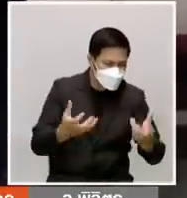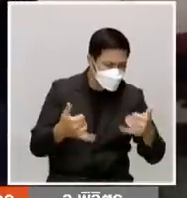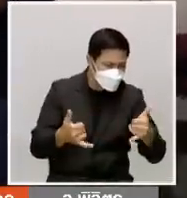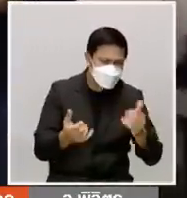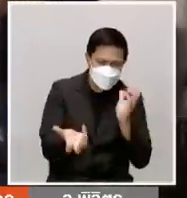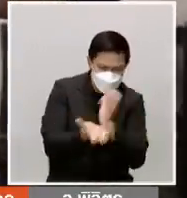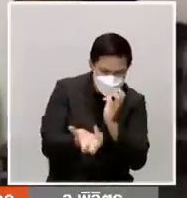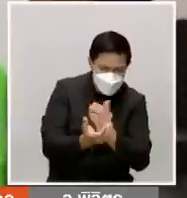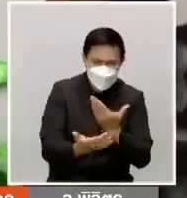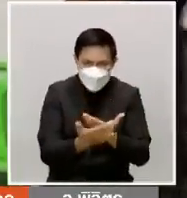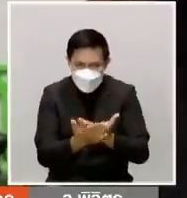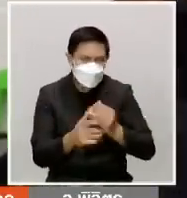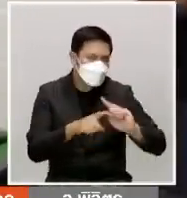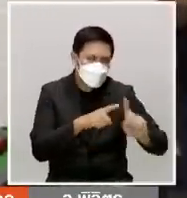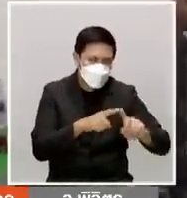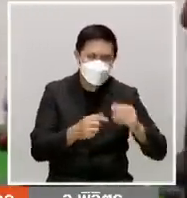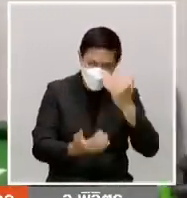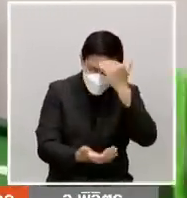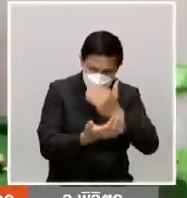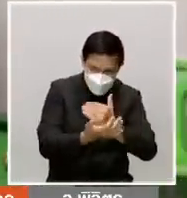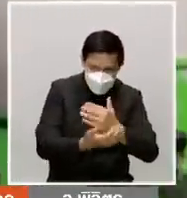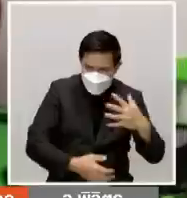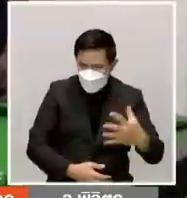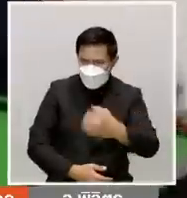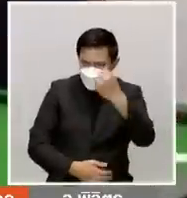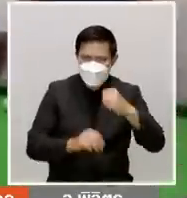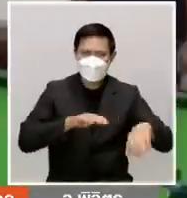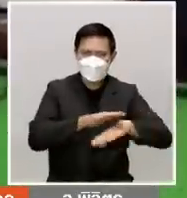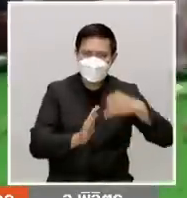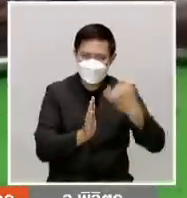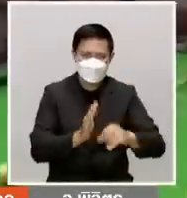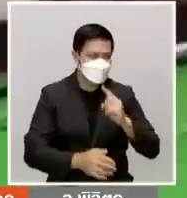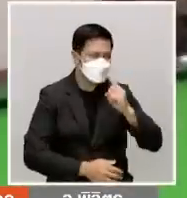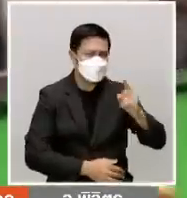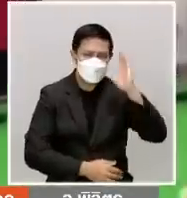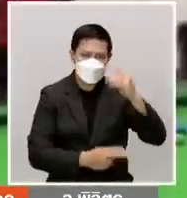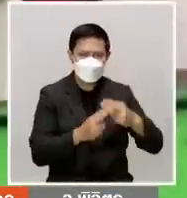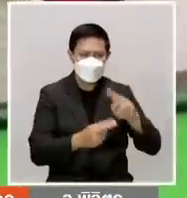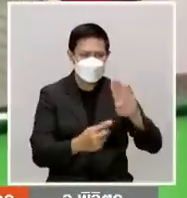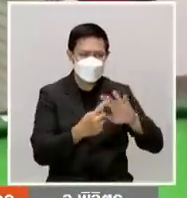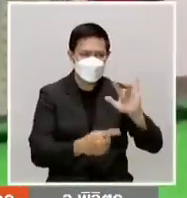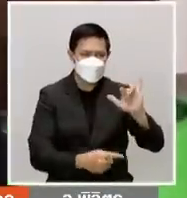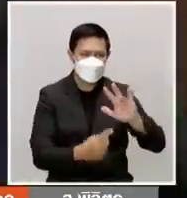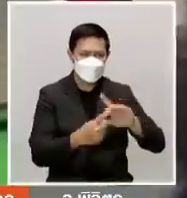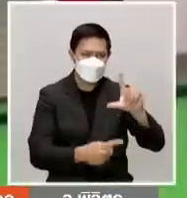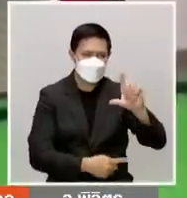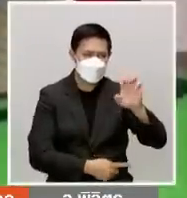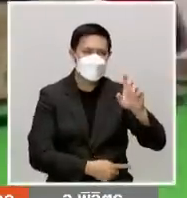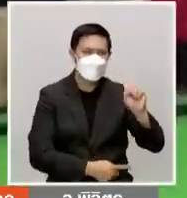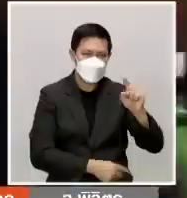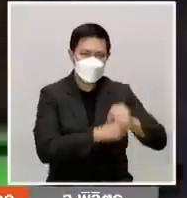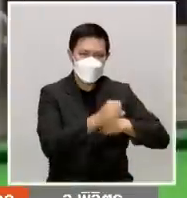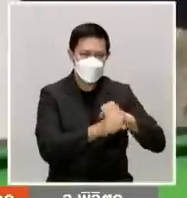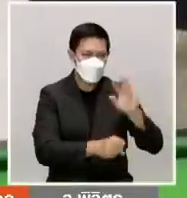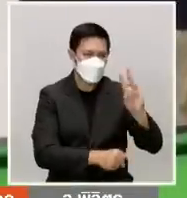เล่นการพนันและเงินสดเจ้าหน้าที่ตรวจยึดไว้เป็นหลักฐานและแจ้งข้อหาแก่นายบุญเลิศสุขสมวัยอายุ64ปีค่ะเป็นเ